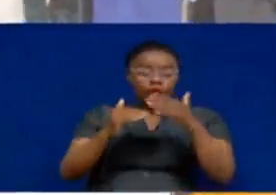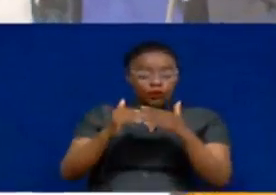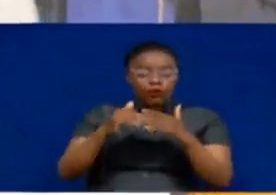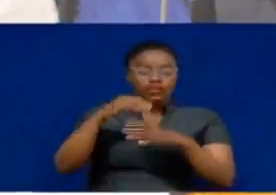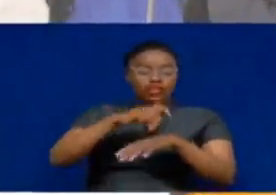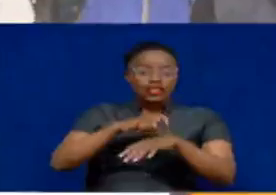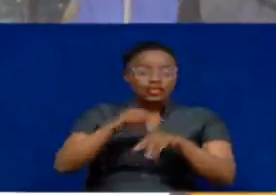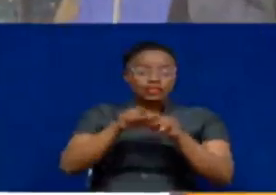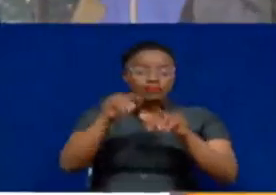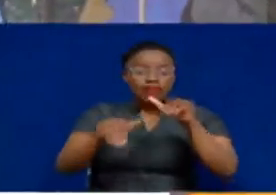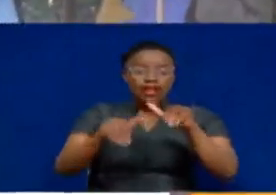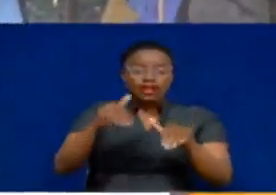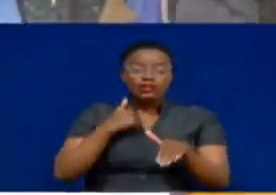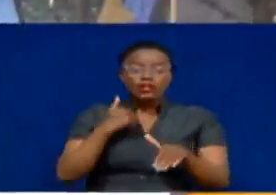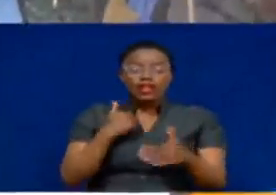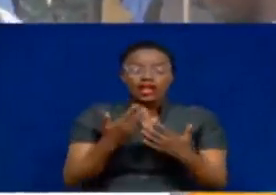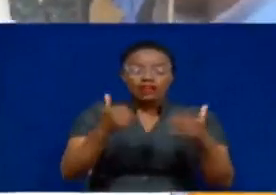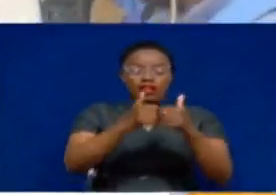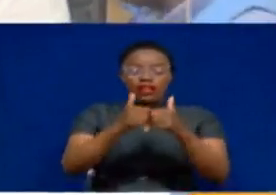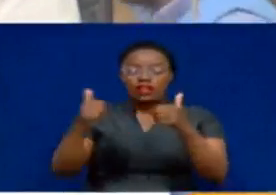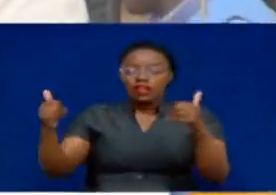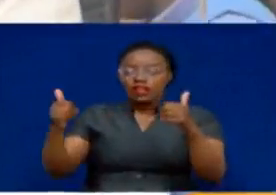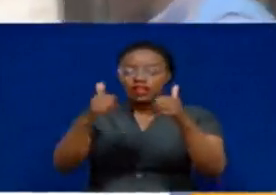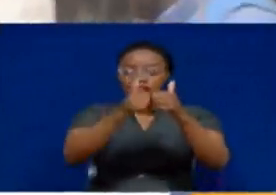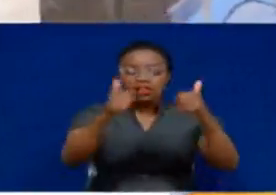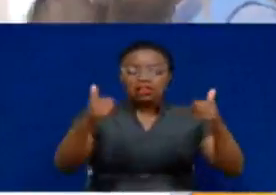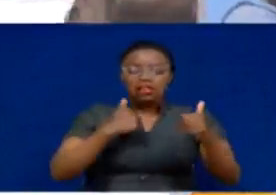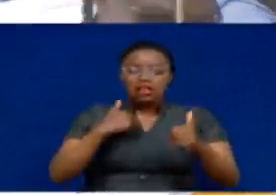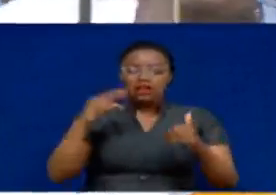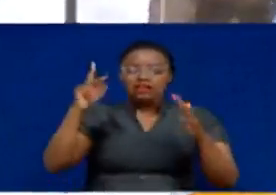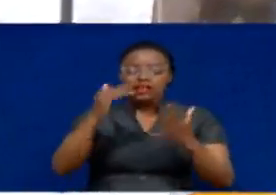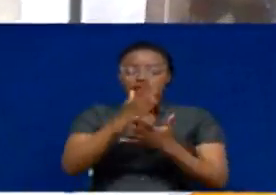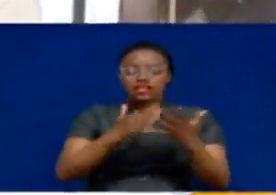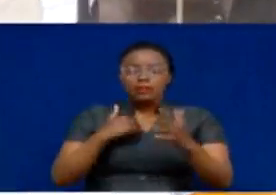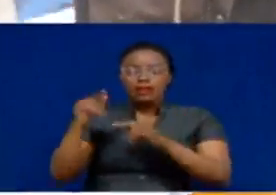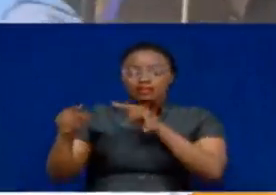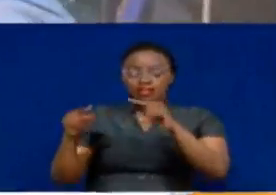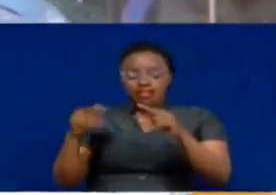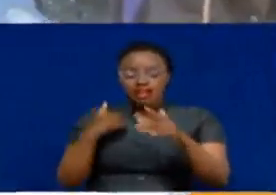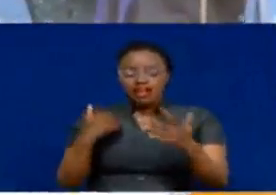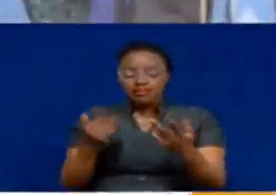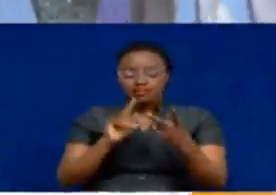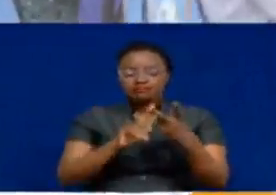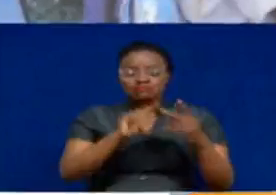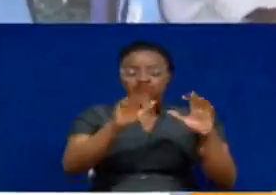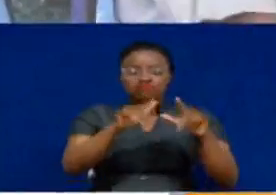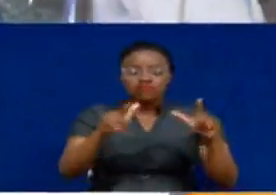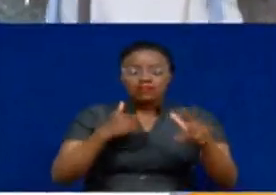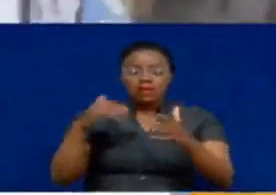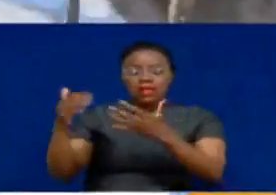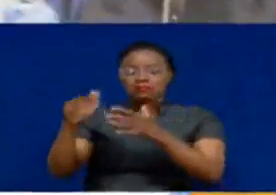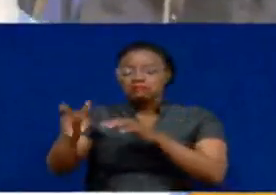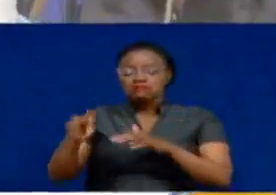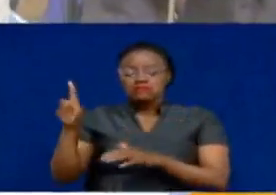wa kura tunakuwa na migawanyiko. Wa Kenya wengine wanauawa, mashamba yao inaenda,